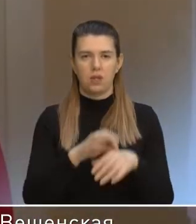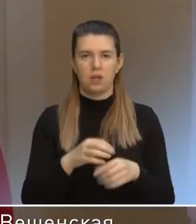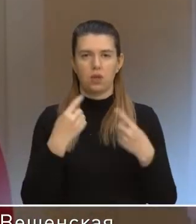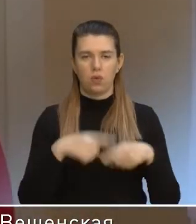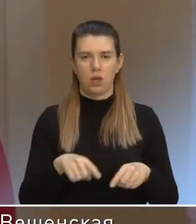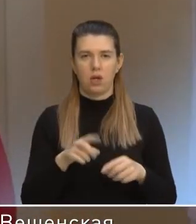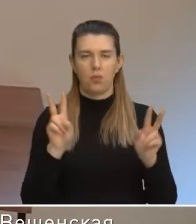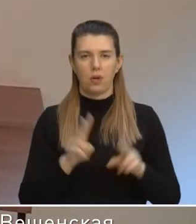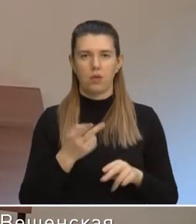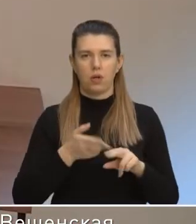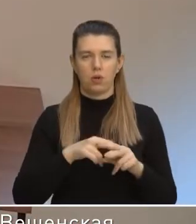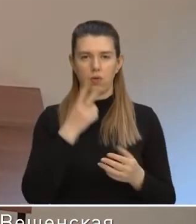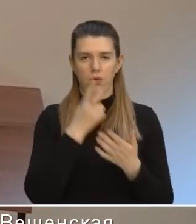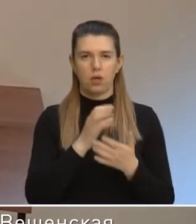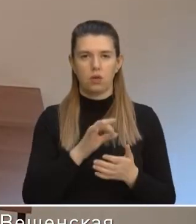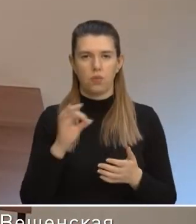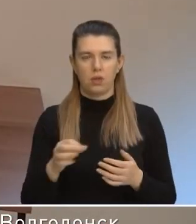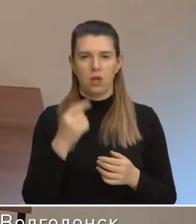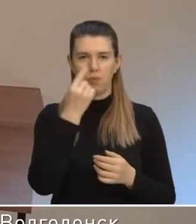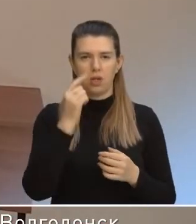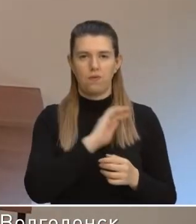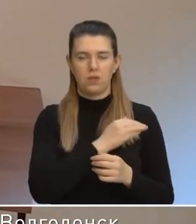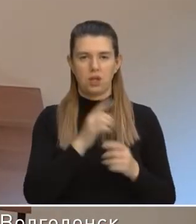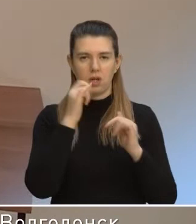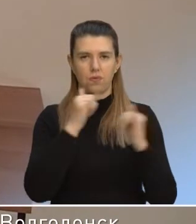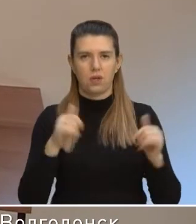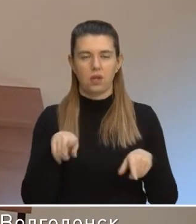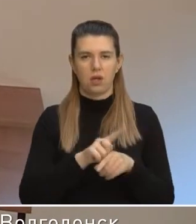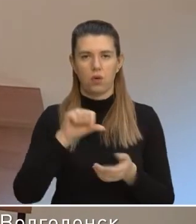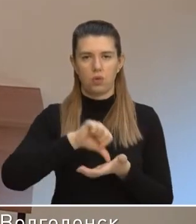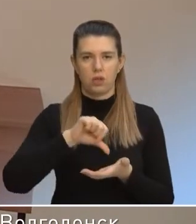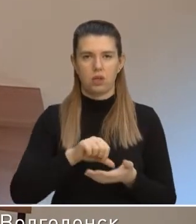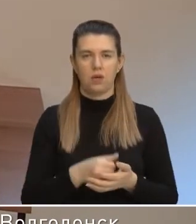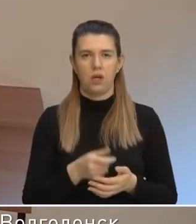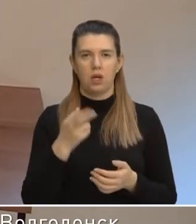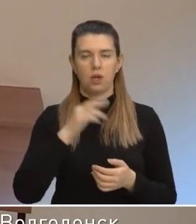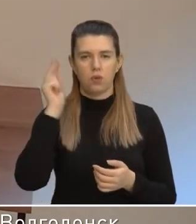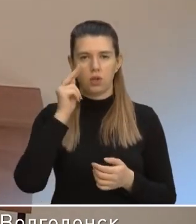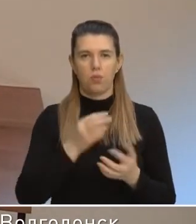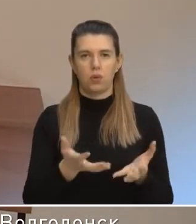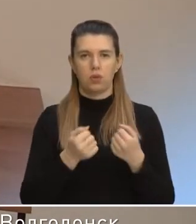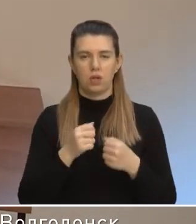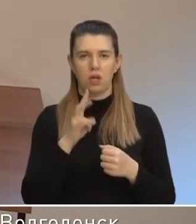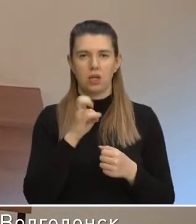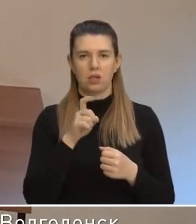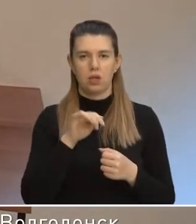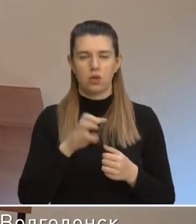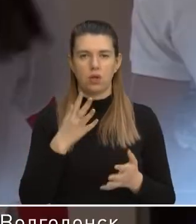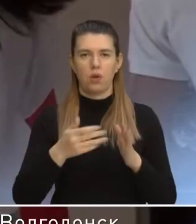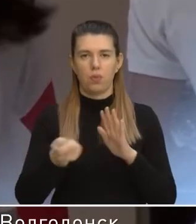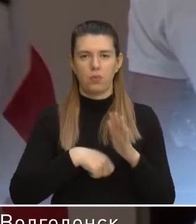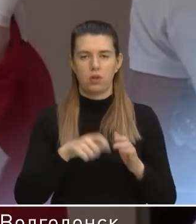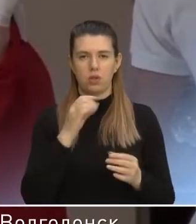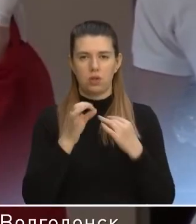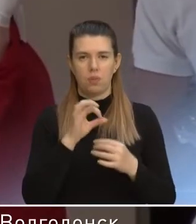иные критерии, которые учитывают особенности психофизического развития таких участников. Для учеников, получивших не зачет или